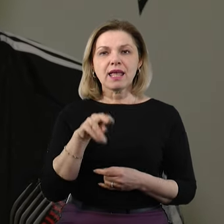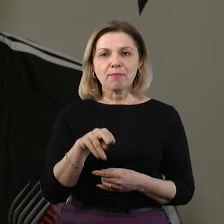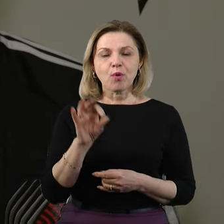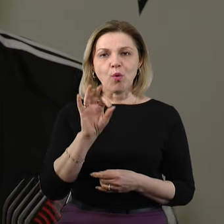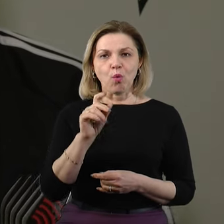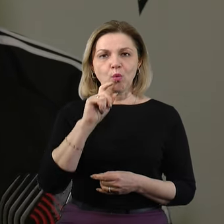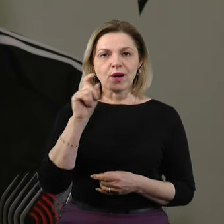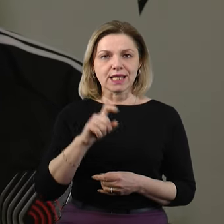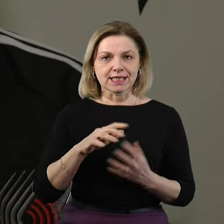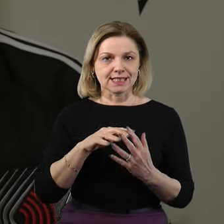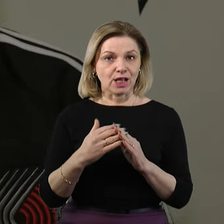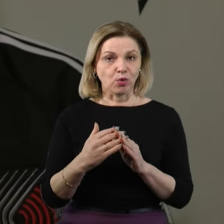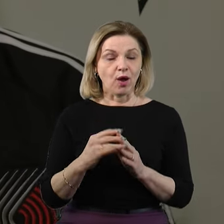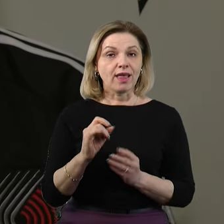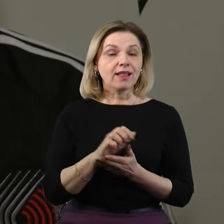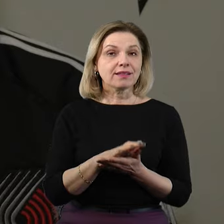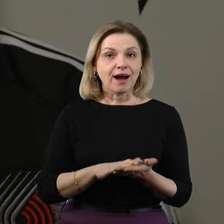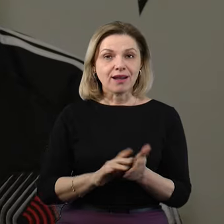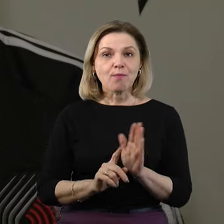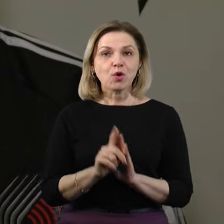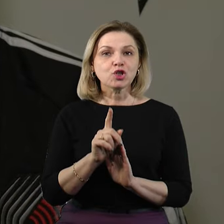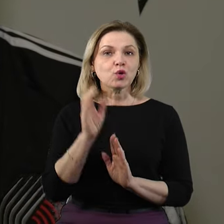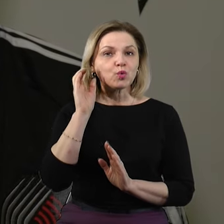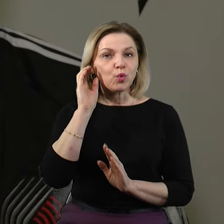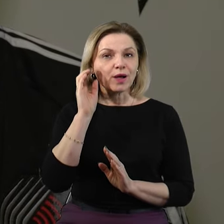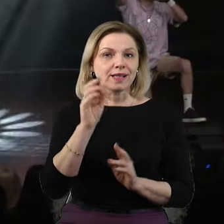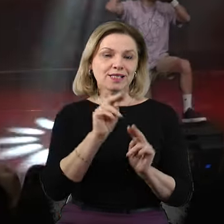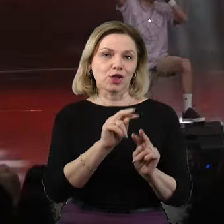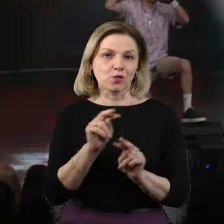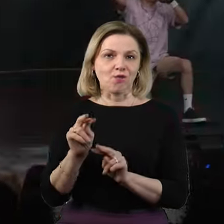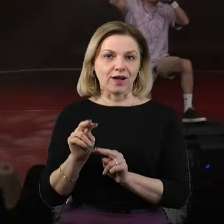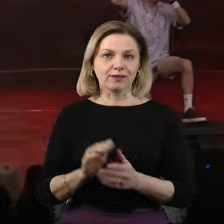село і ну і далі вже якось почав слухати